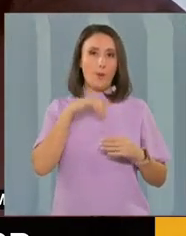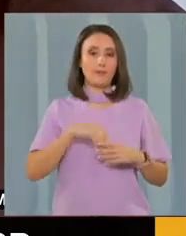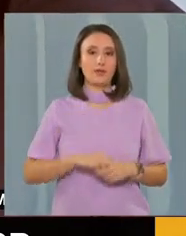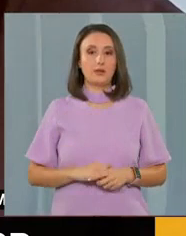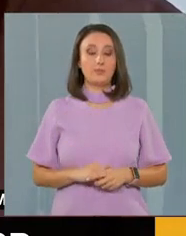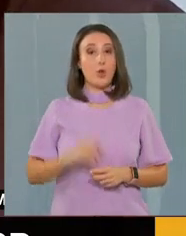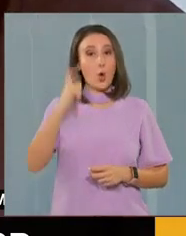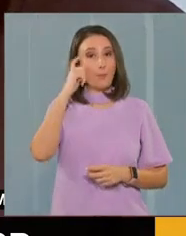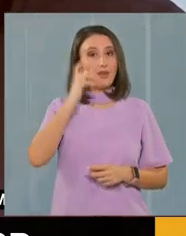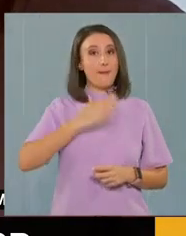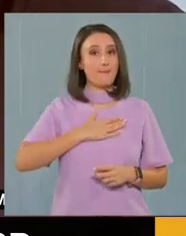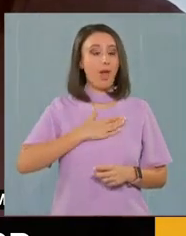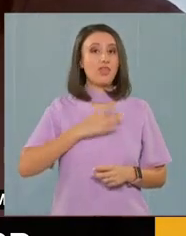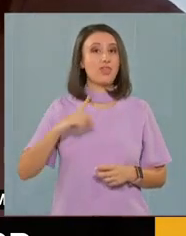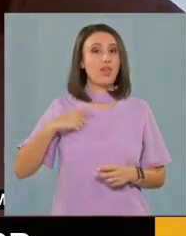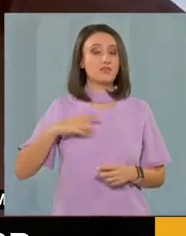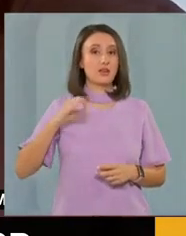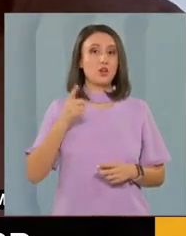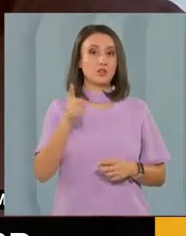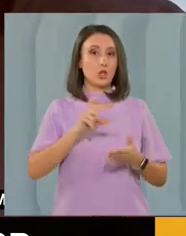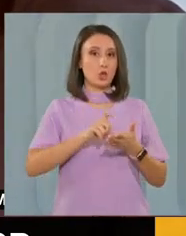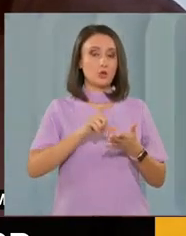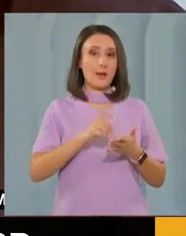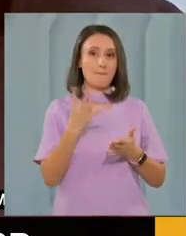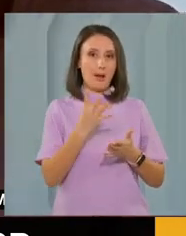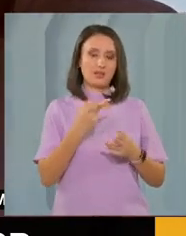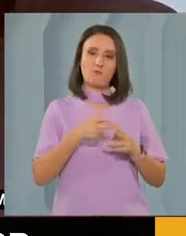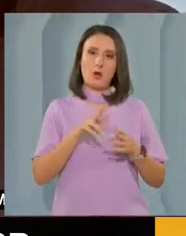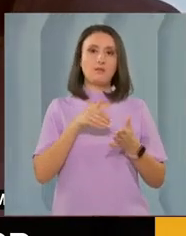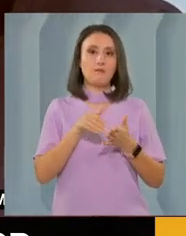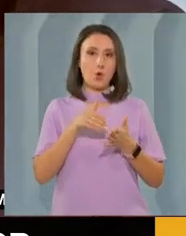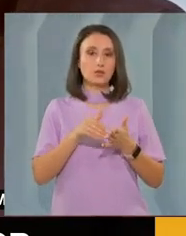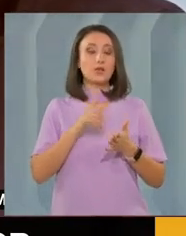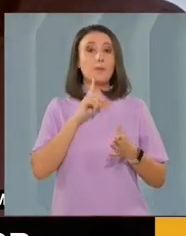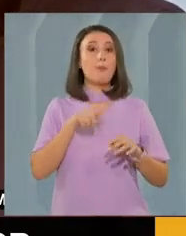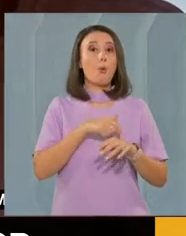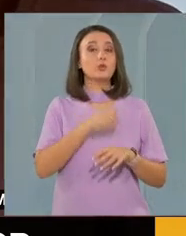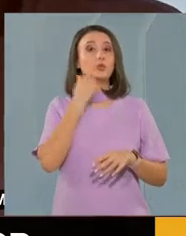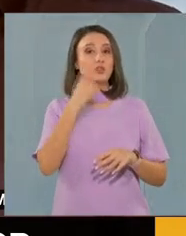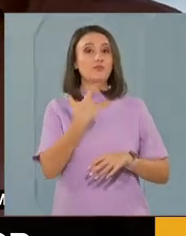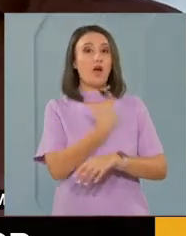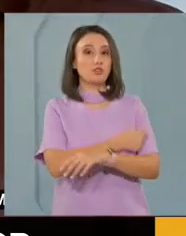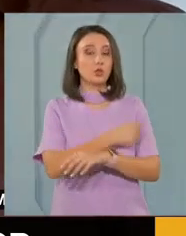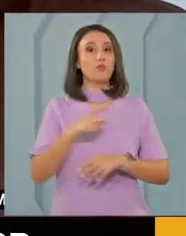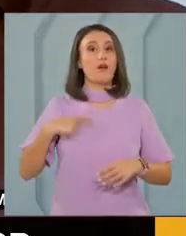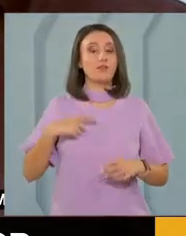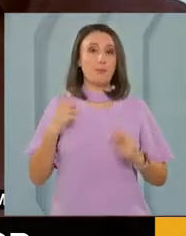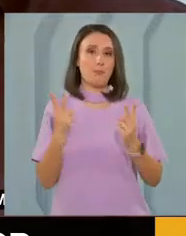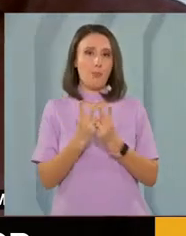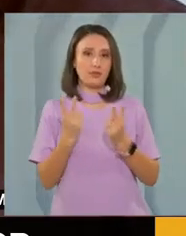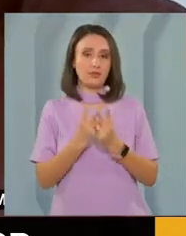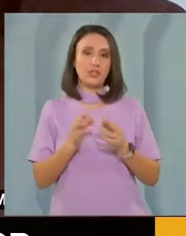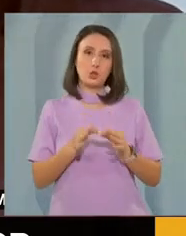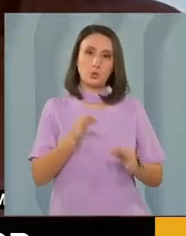opinia mea este că această doză a patra va fi foarte folositoare abia momentul în care vaccinul va fi adaptat